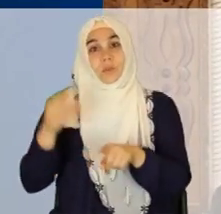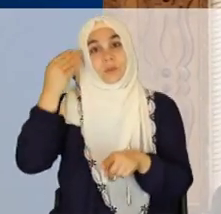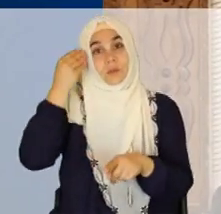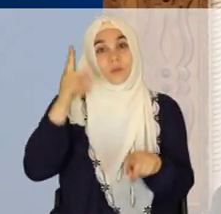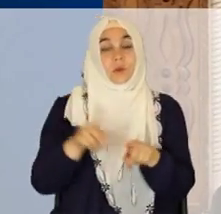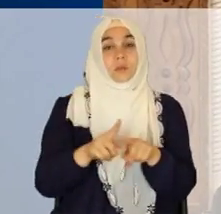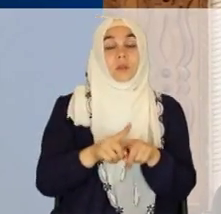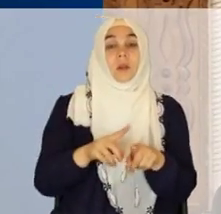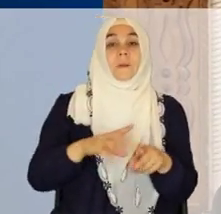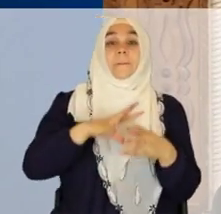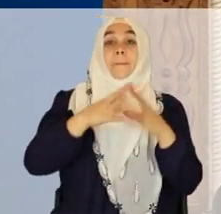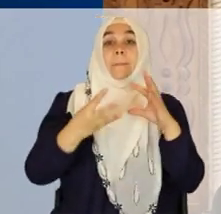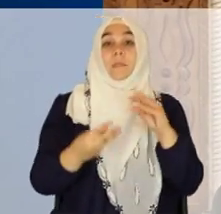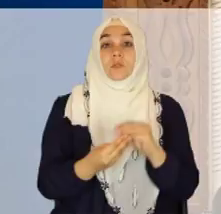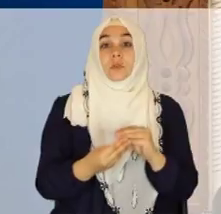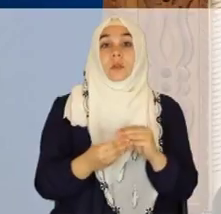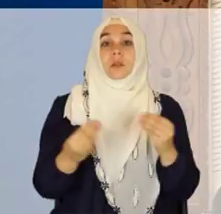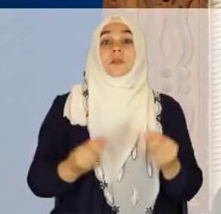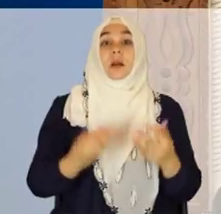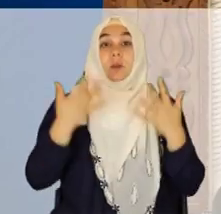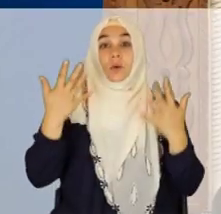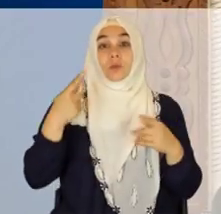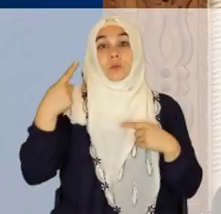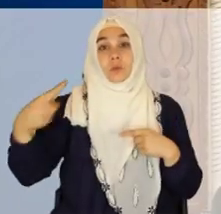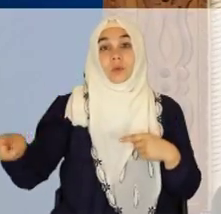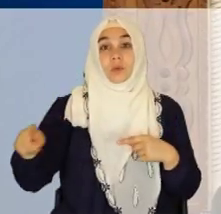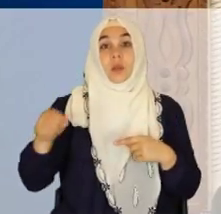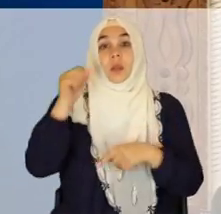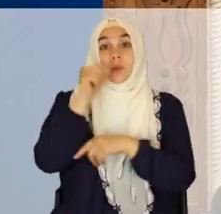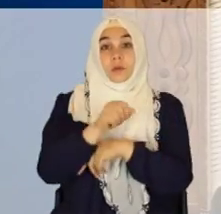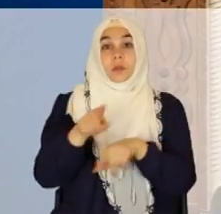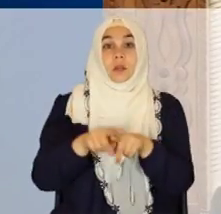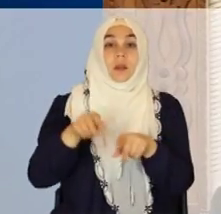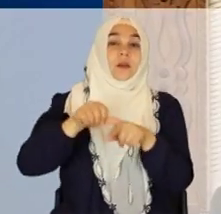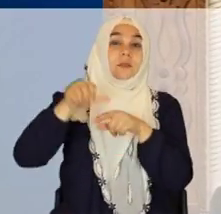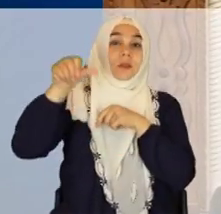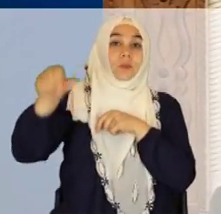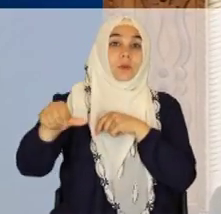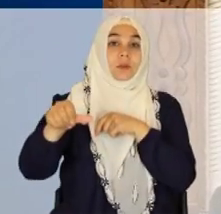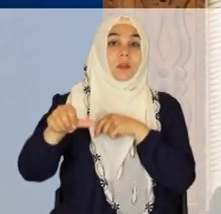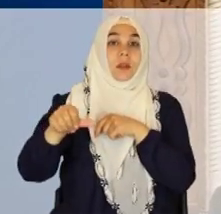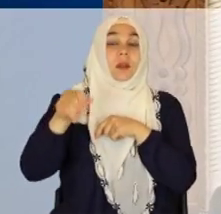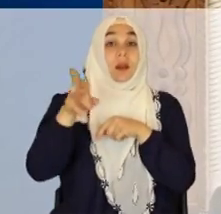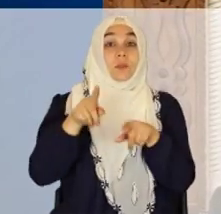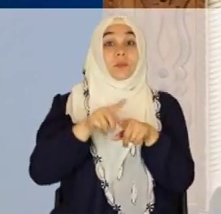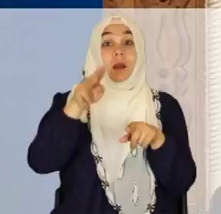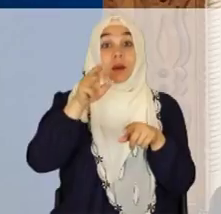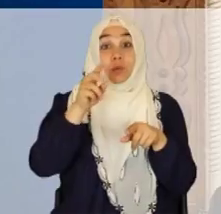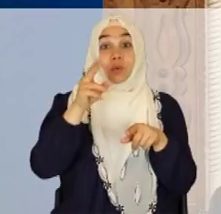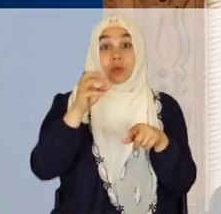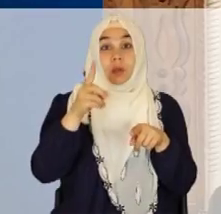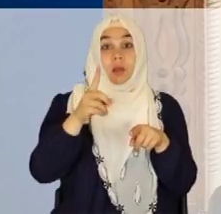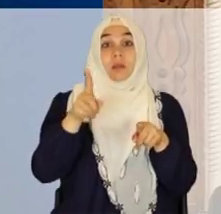Ana shuligi, ana shu xususiyati bilan zakot boshqa ibodatlardan ajrab turadi. Ham ta'abbudiy tarafi